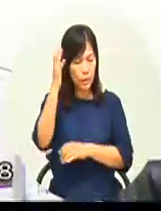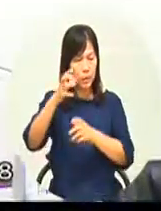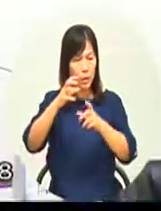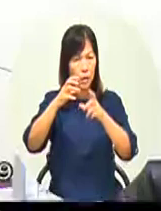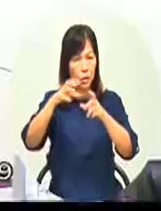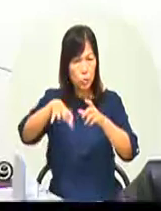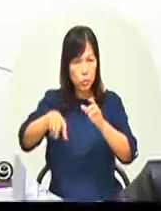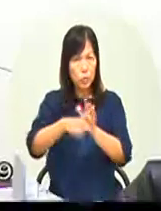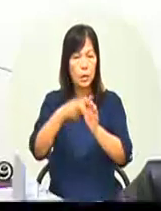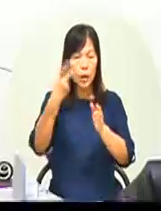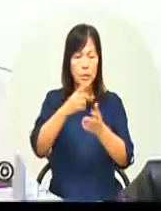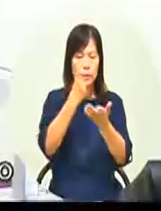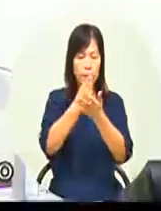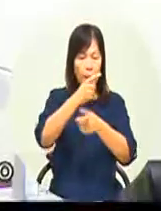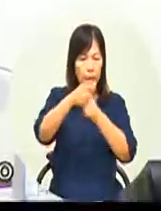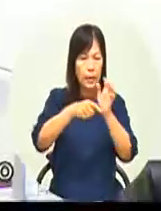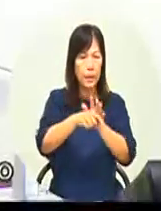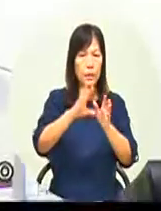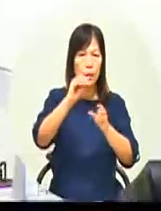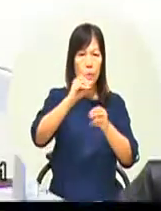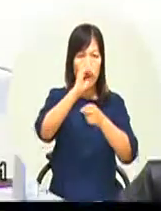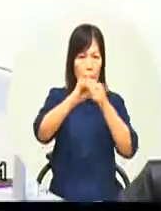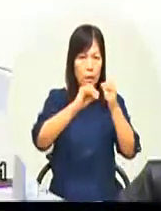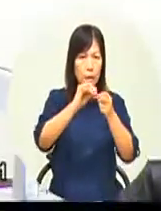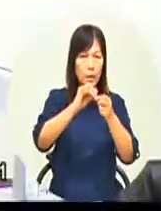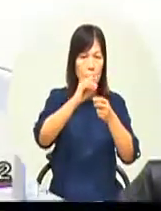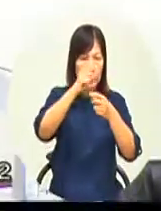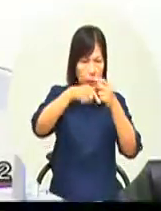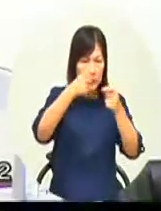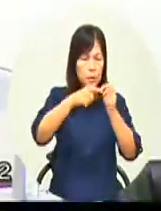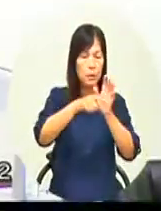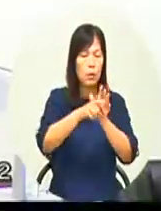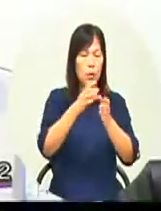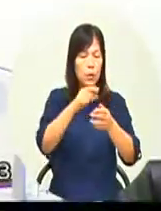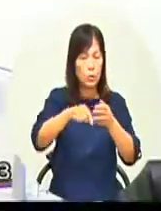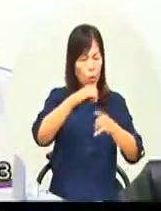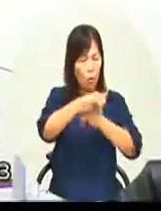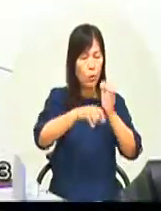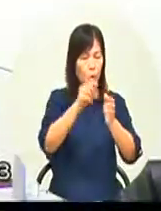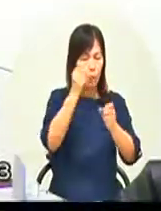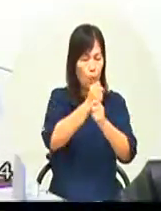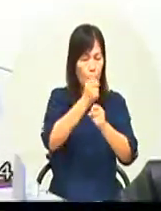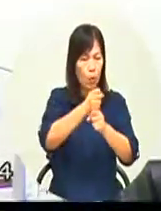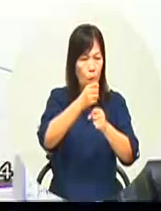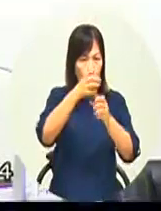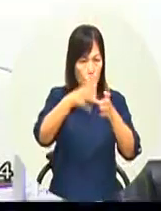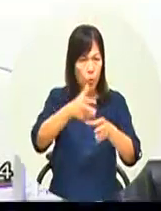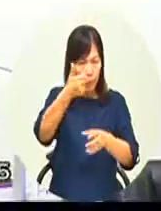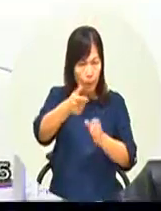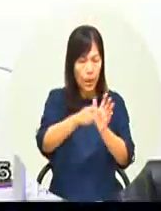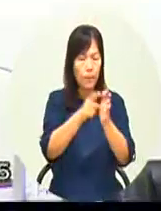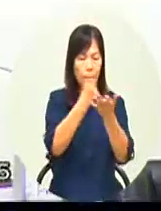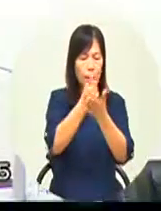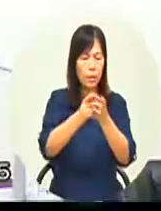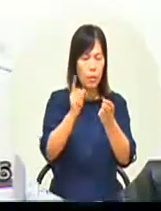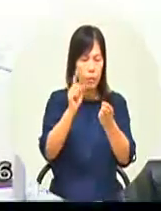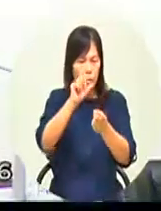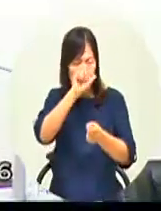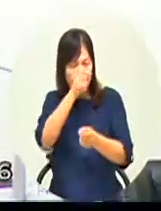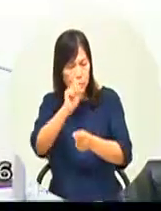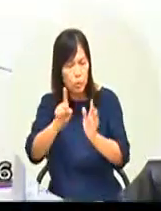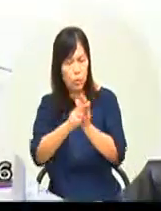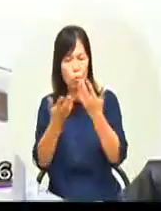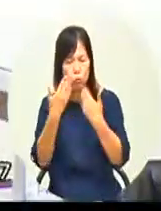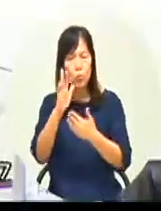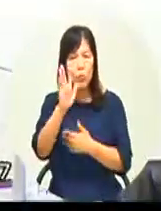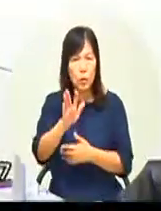的办的一个万年祭也越办越好。那所以局长对于各区的一个特色也非常的清楚。那再来，如